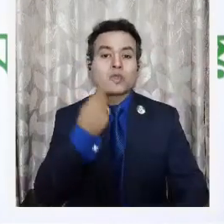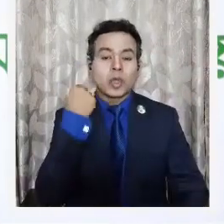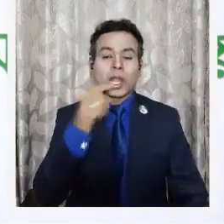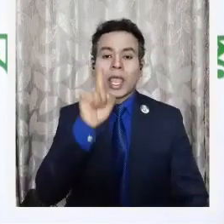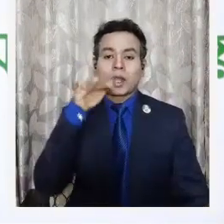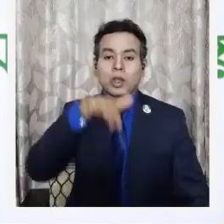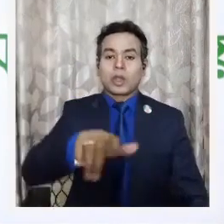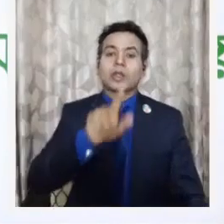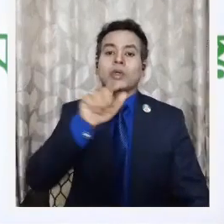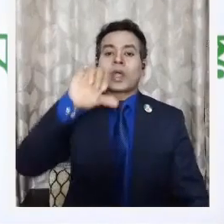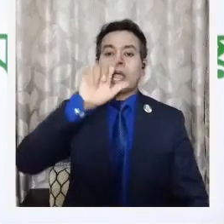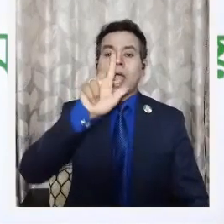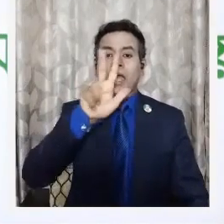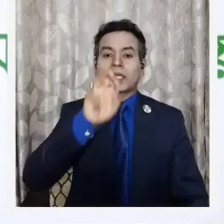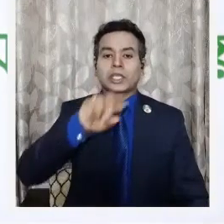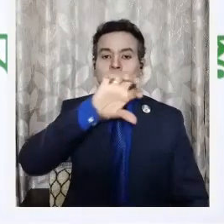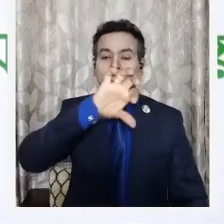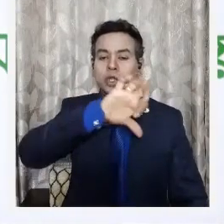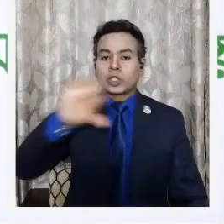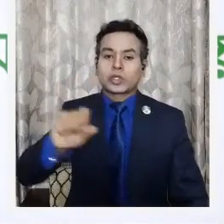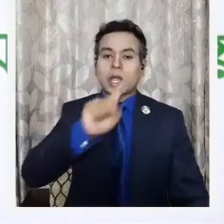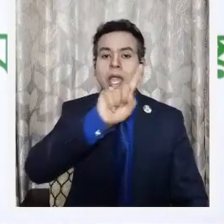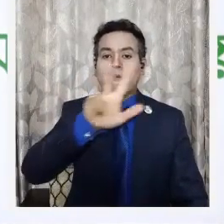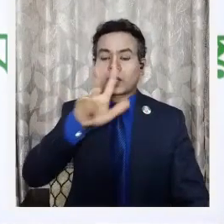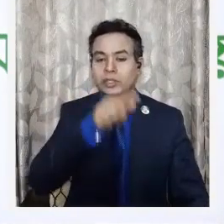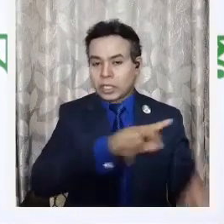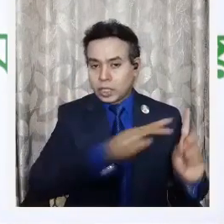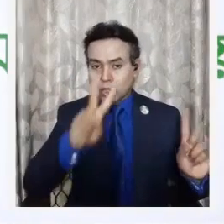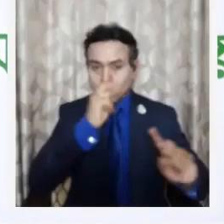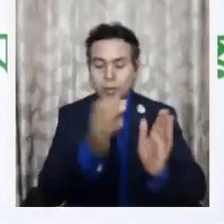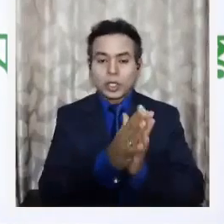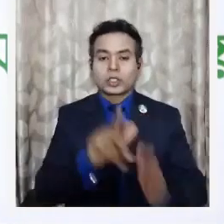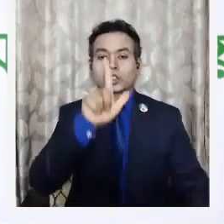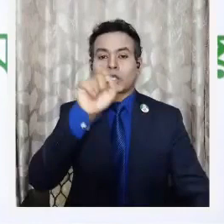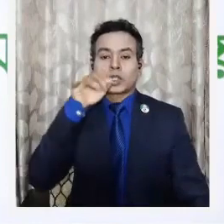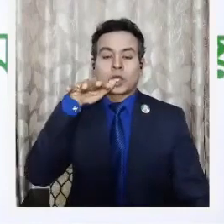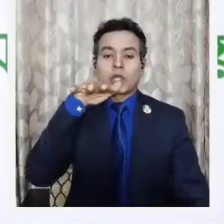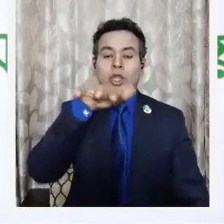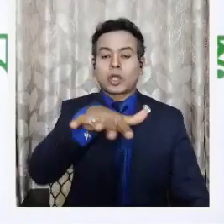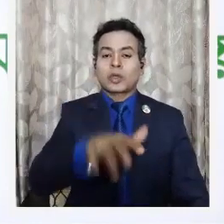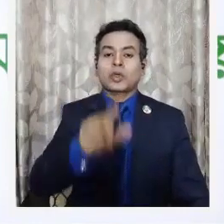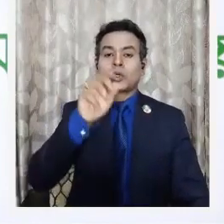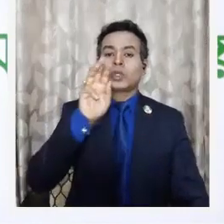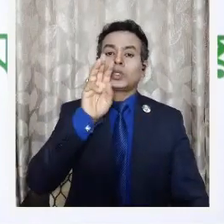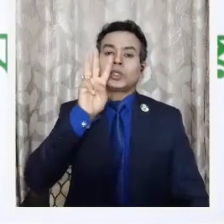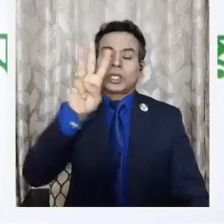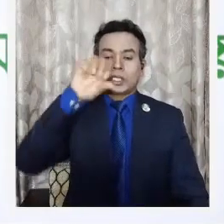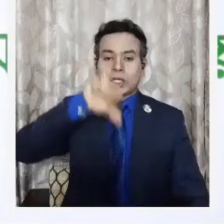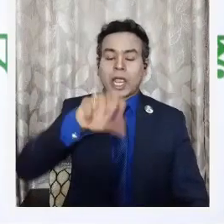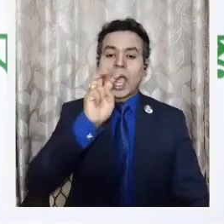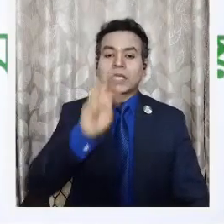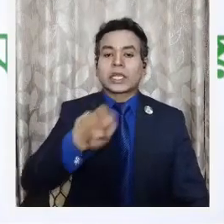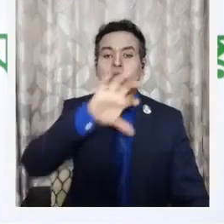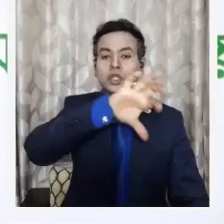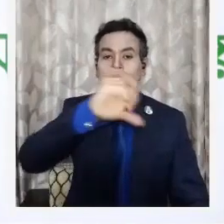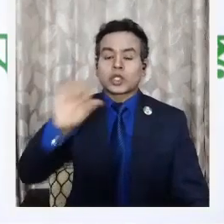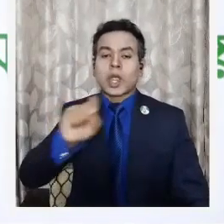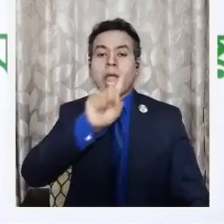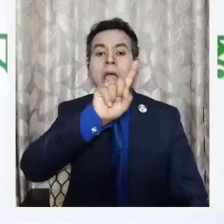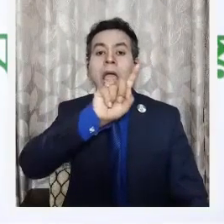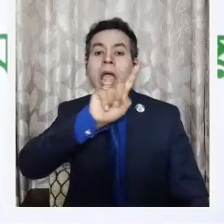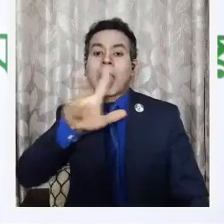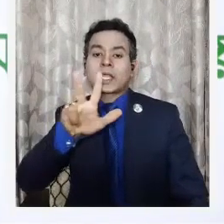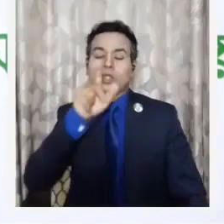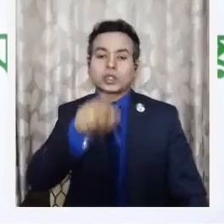24 ঘন্টায় সারা বিশ্বে শনাক্ত হয়েছেন 1,08,918 জন এবং এ পর্যন্ত শনাক্ত হয়েছে